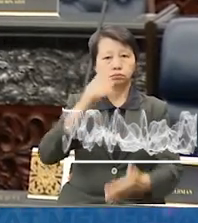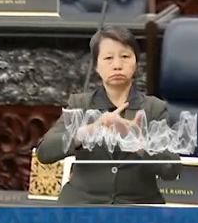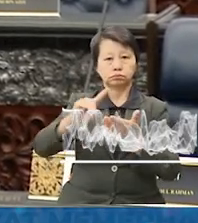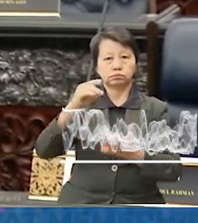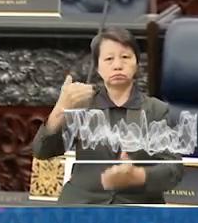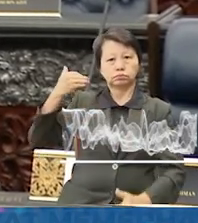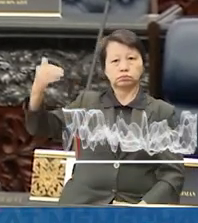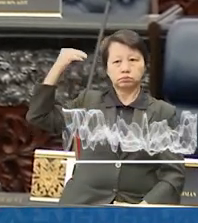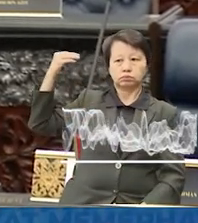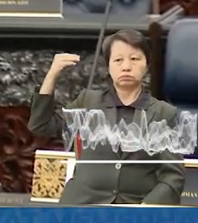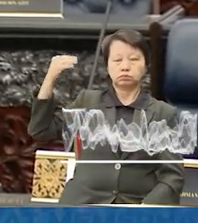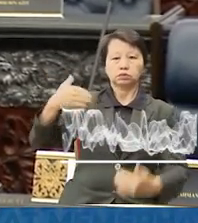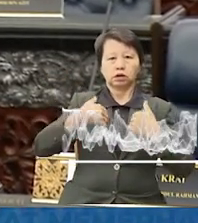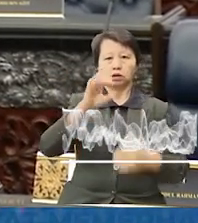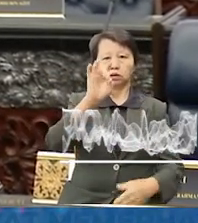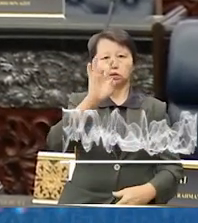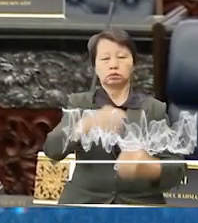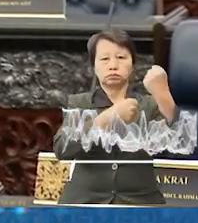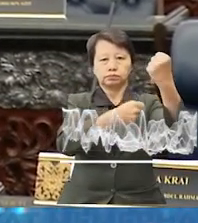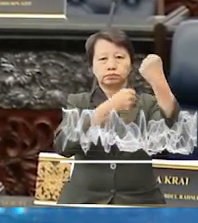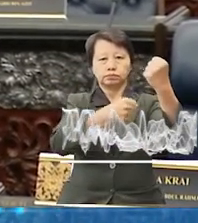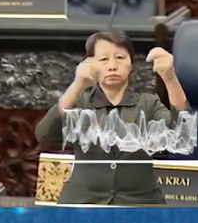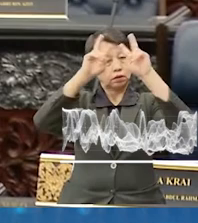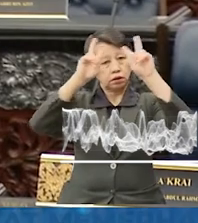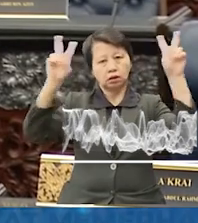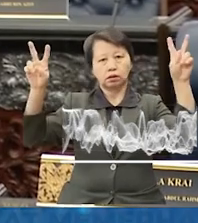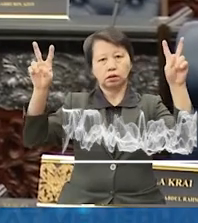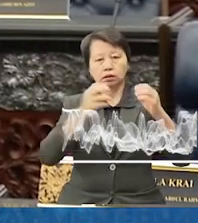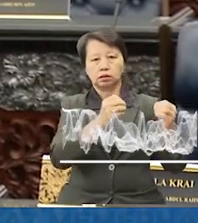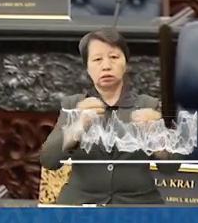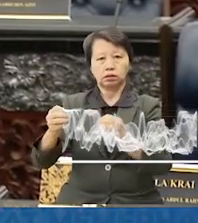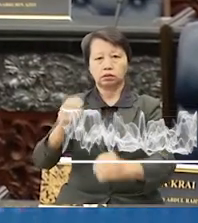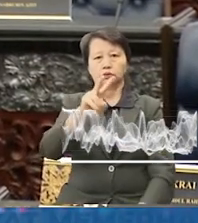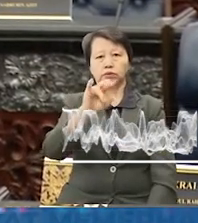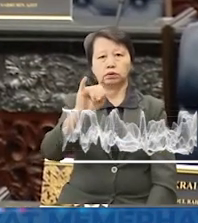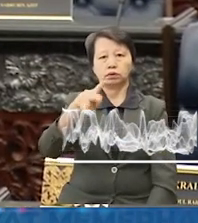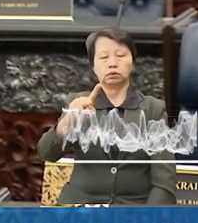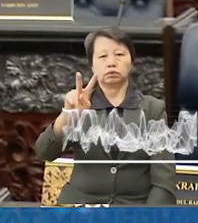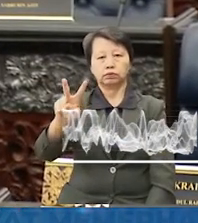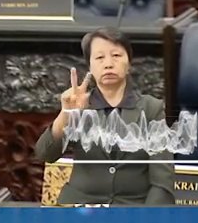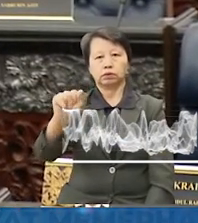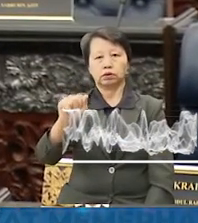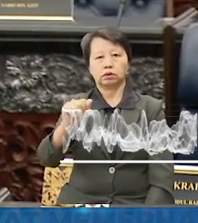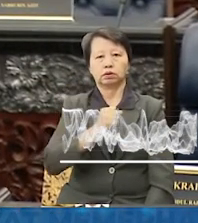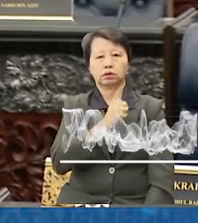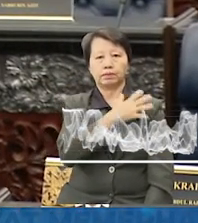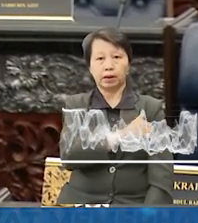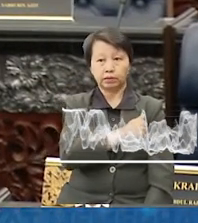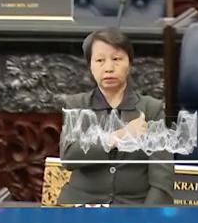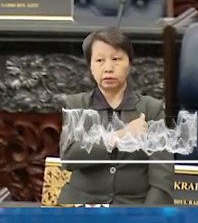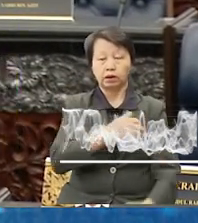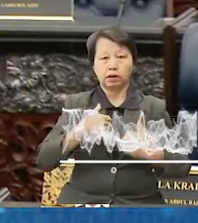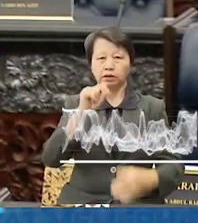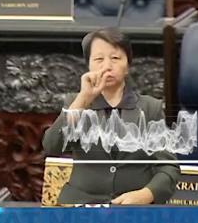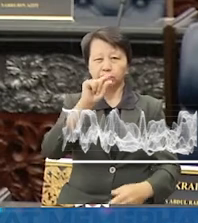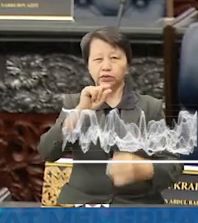lalu ada satu perhimpunan aman dianjurkan oleh Viva Palestina, yang mana ada